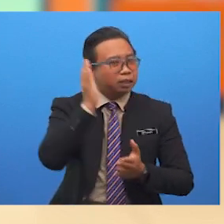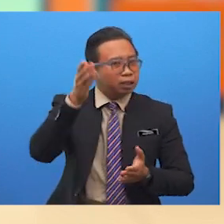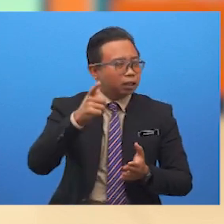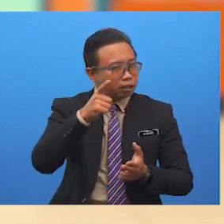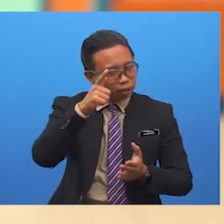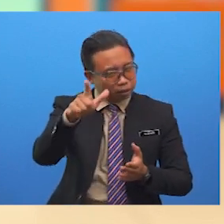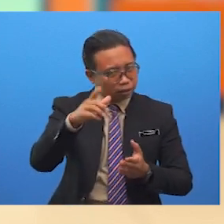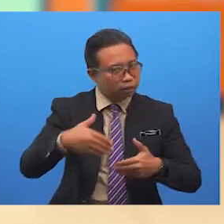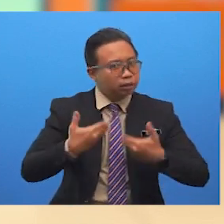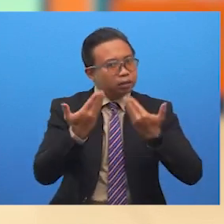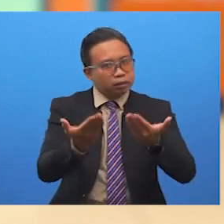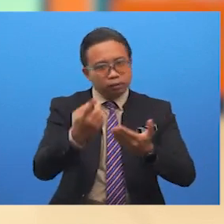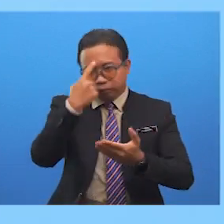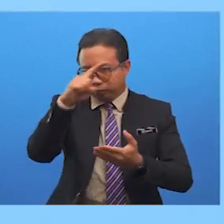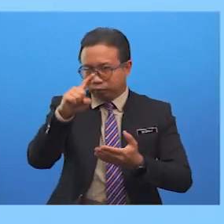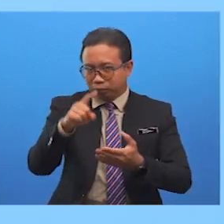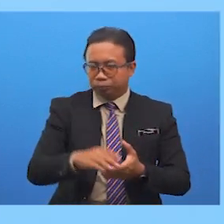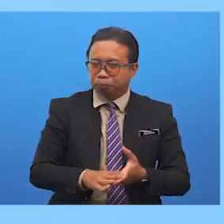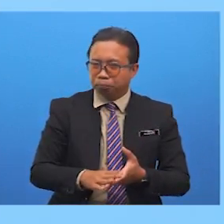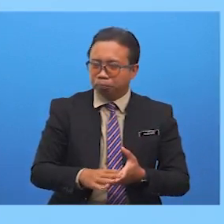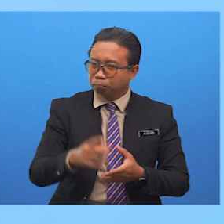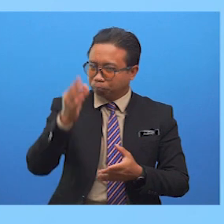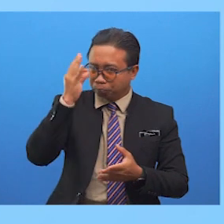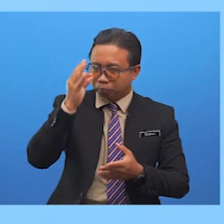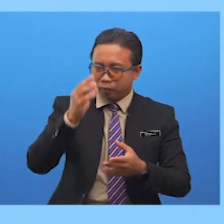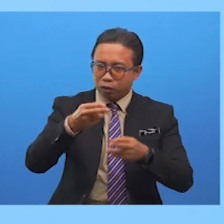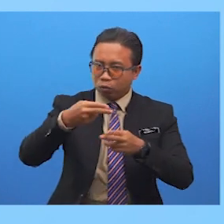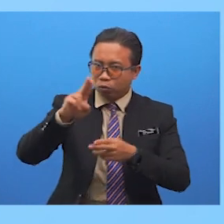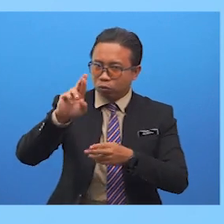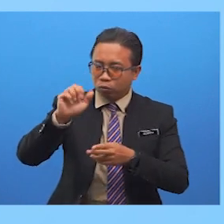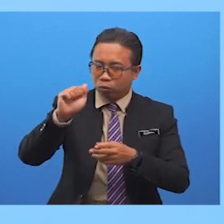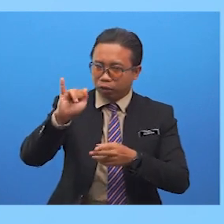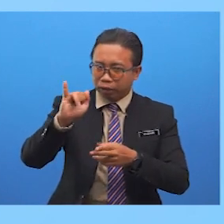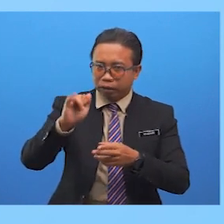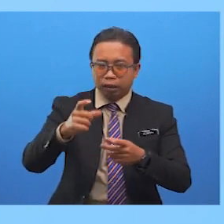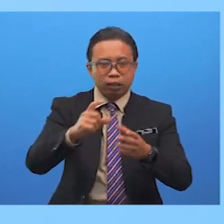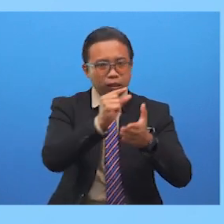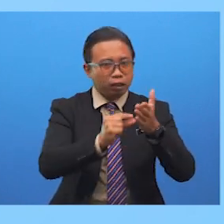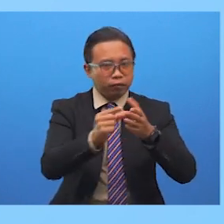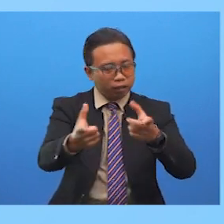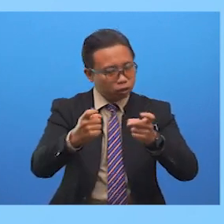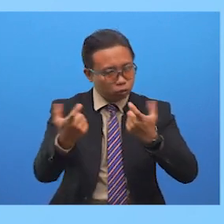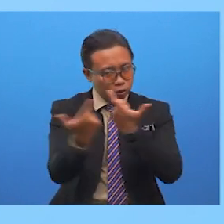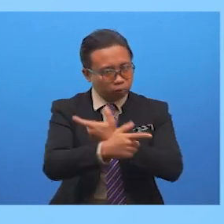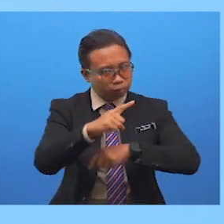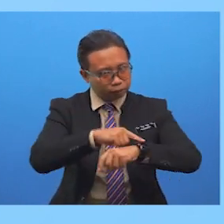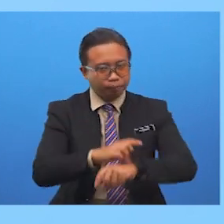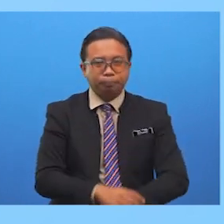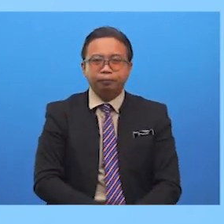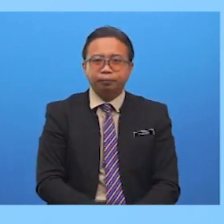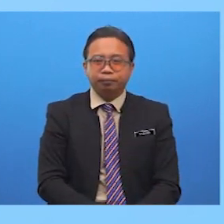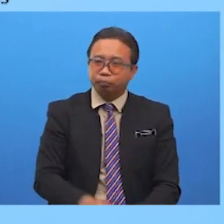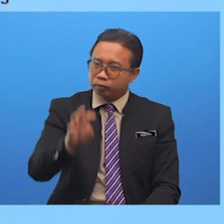akan melihat bagaimana untuk mentafsir dan mengurai graflacor Hai melawan Mas